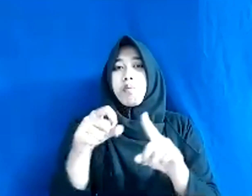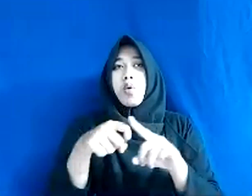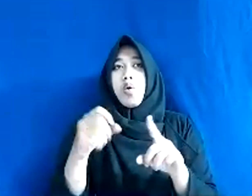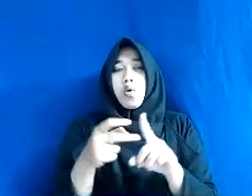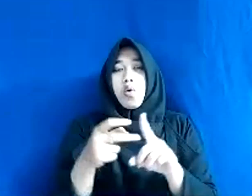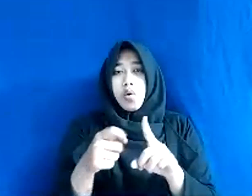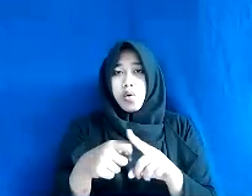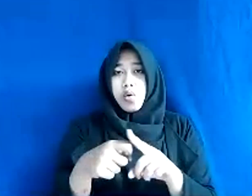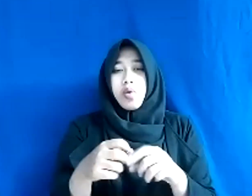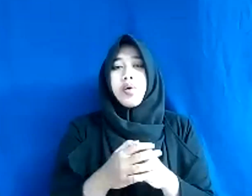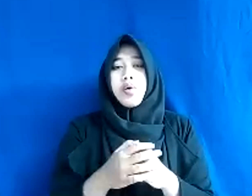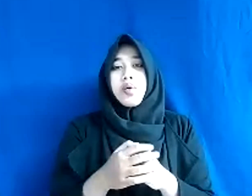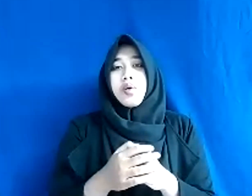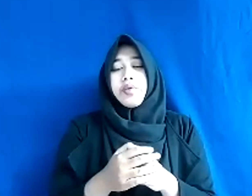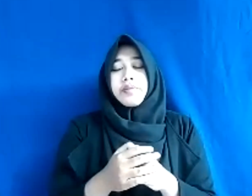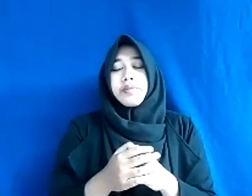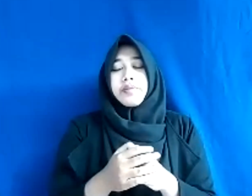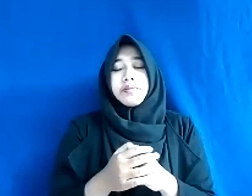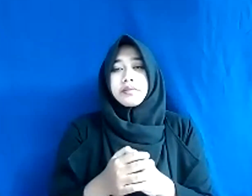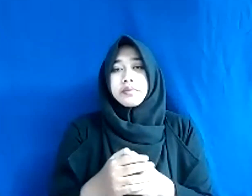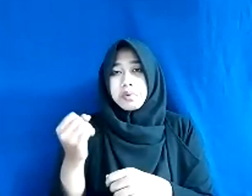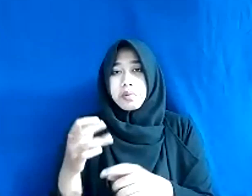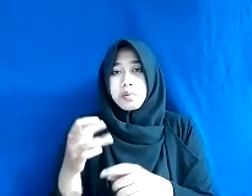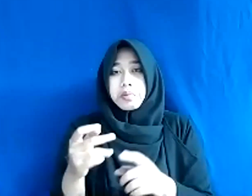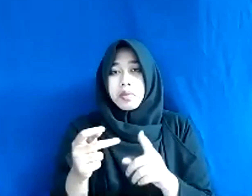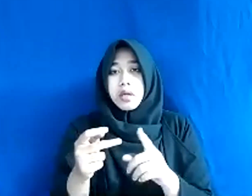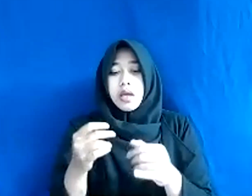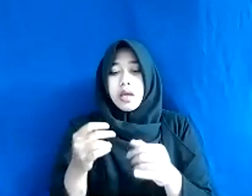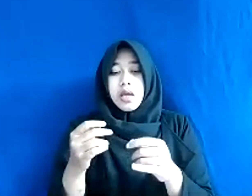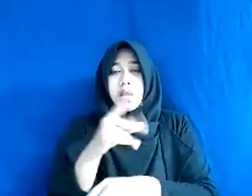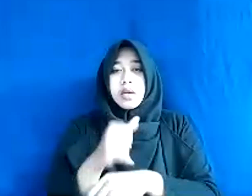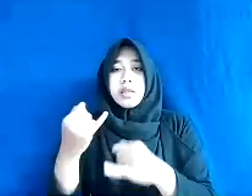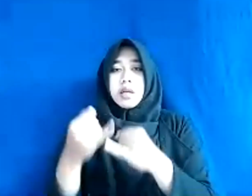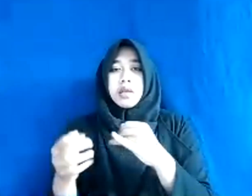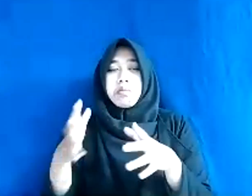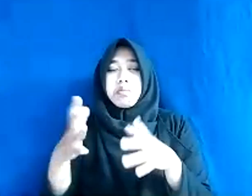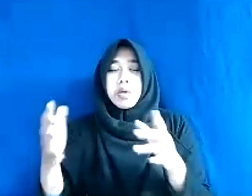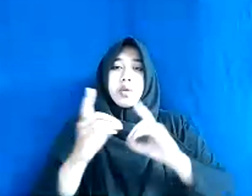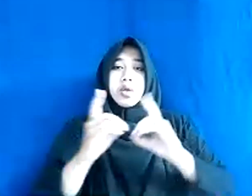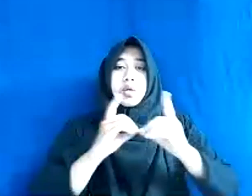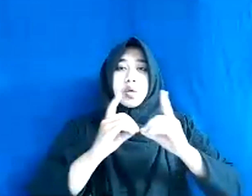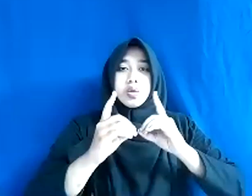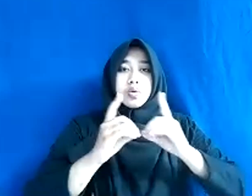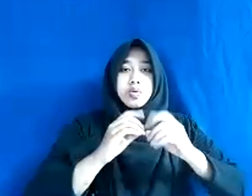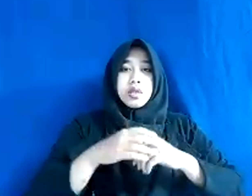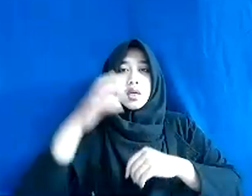di beberapa hari terakhir itu banyak berdiskusi dengan Dinas Pertanian dan Ketahanan Pangan, itu kami sedang berpikir